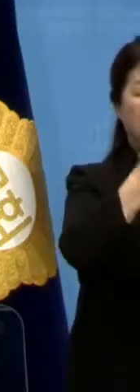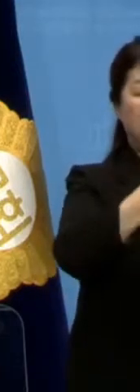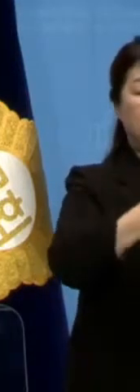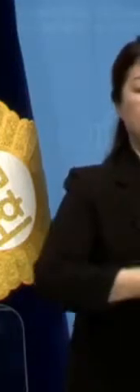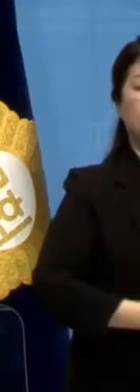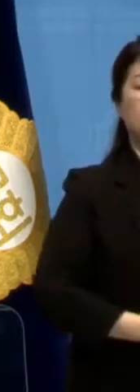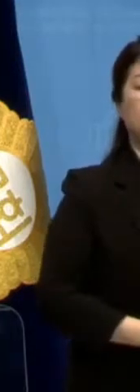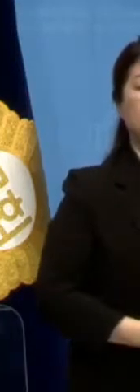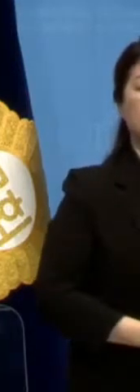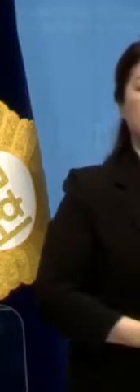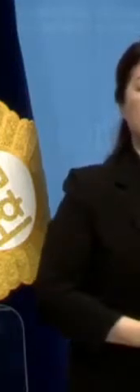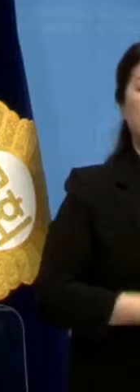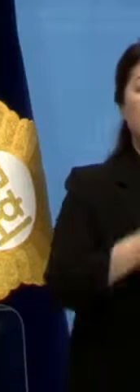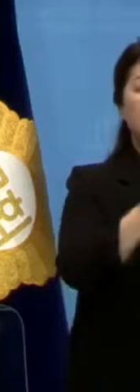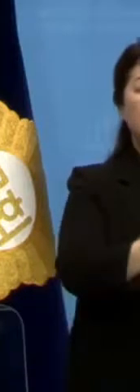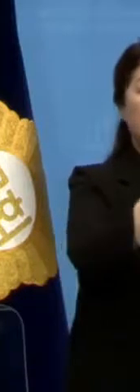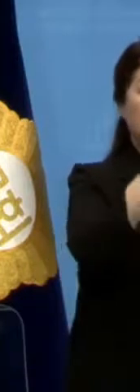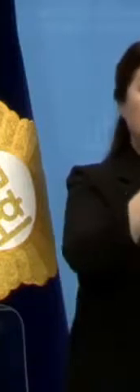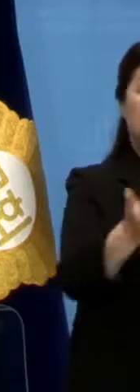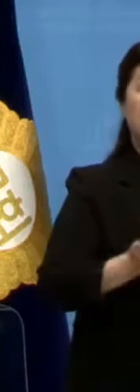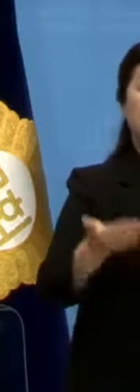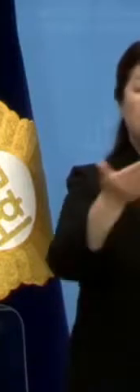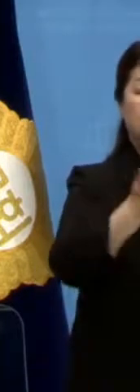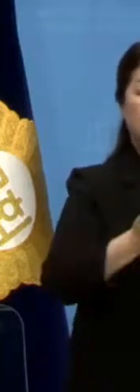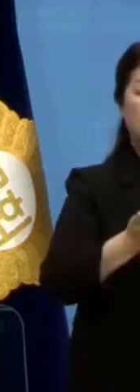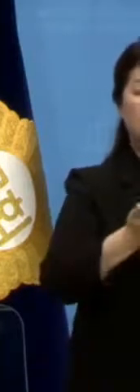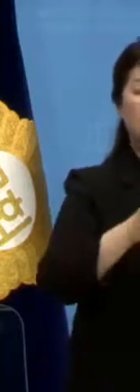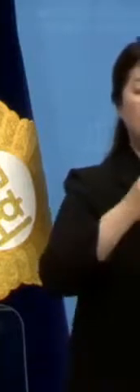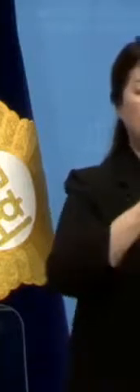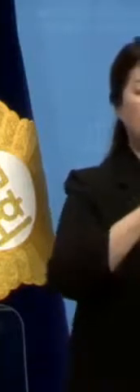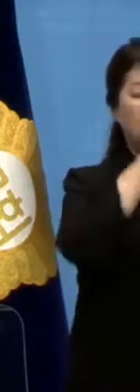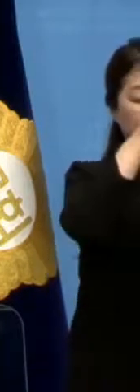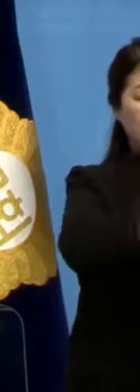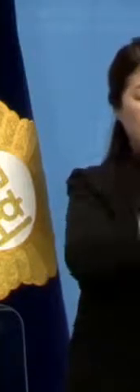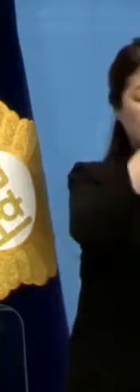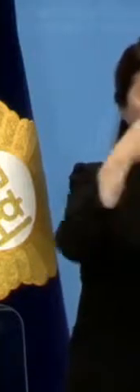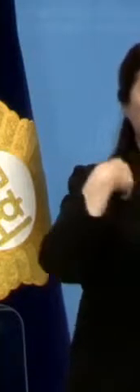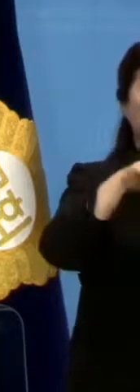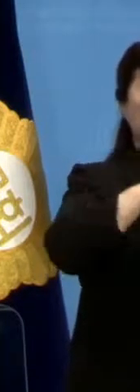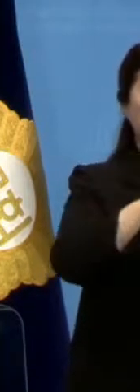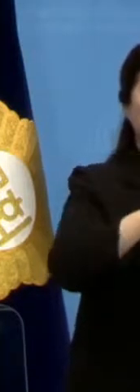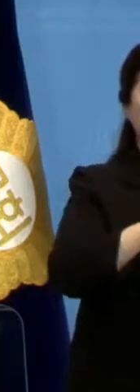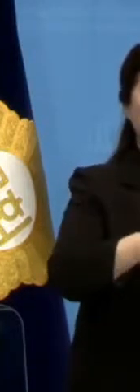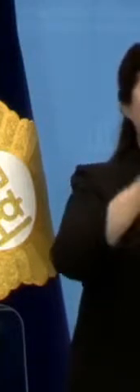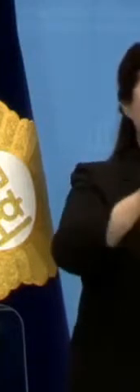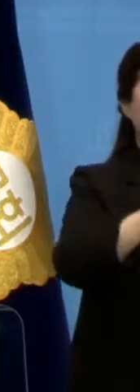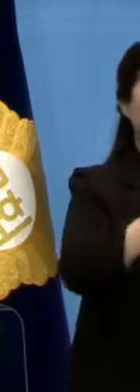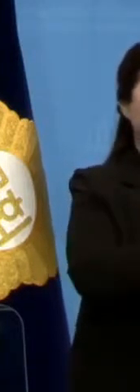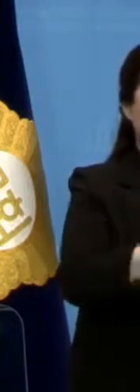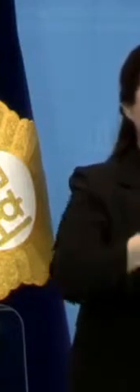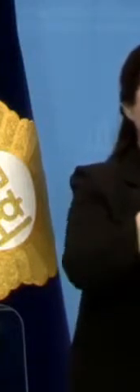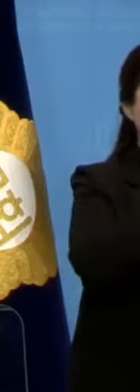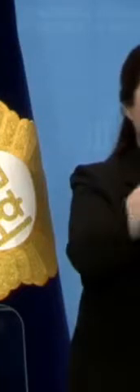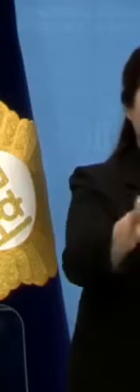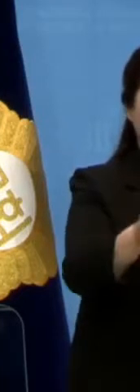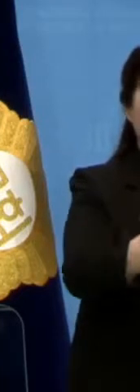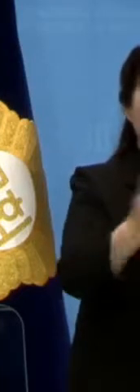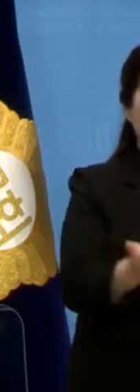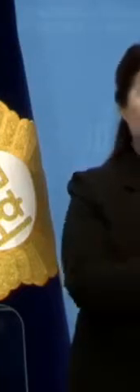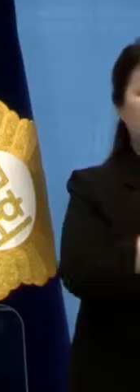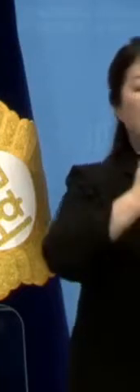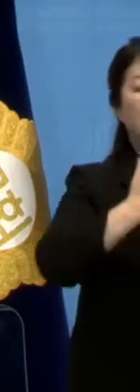바랍니다. 존경하는 국민 여러분, 국가 예산과 정부 정책은 가치를 배분하고 실현하는